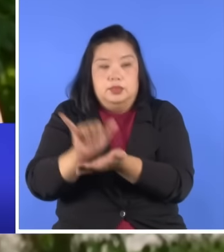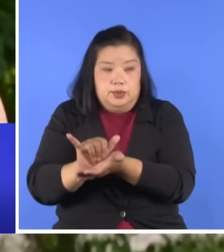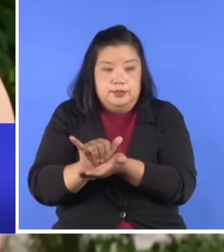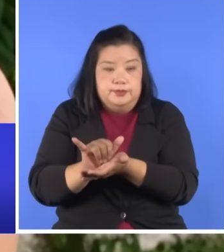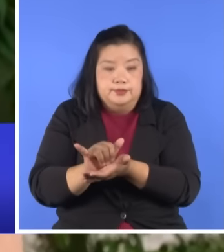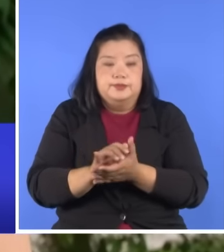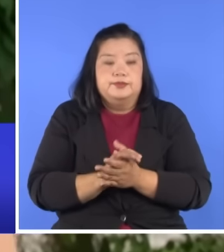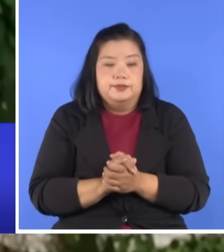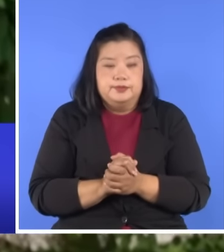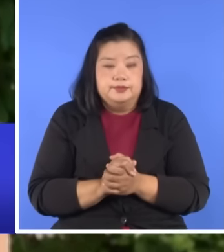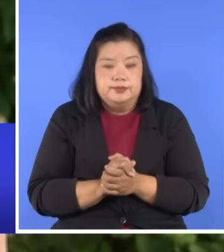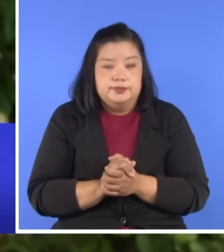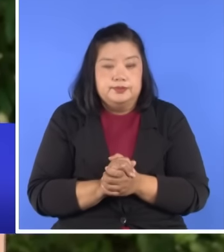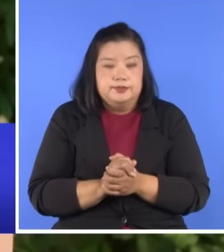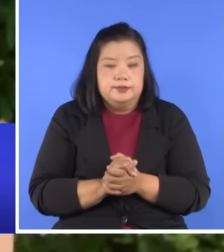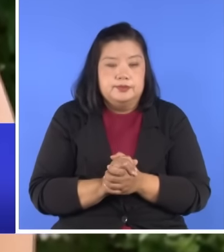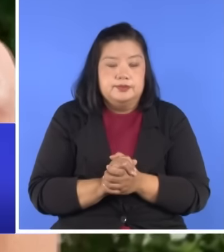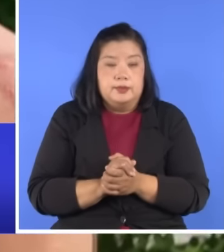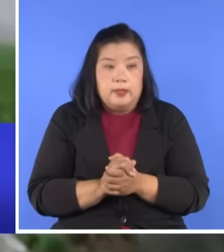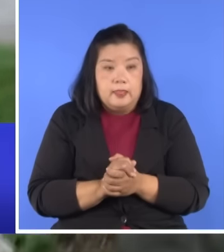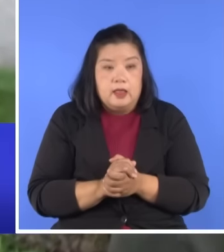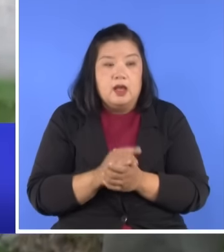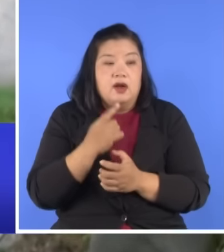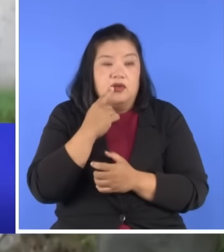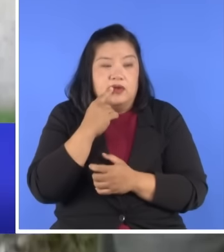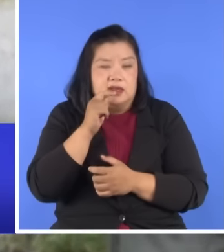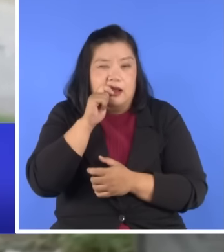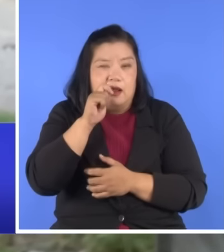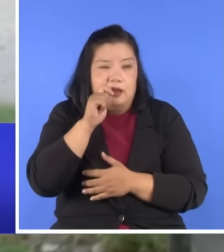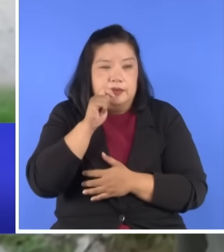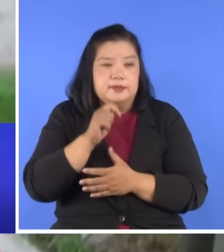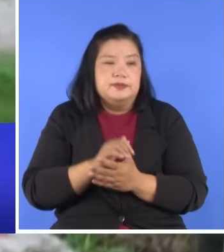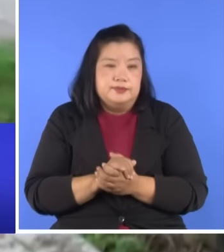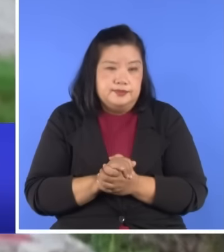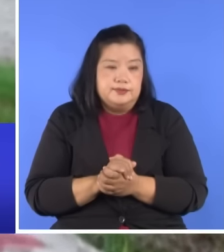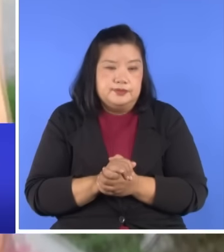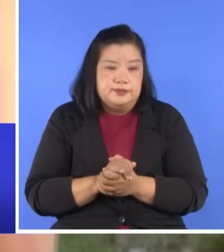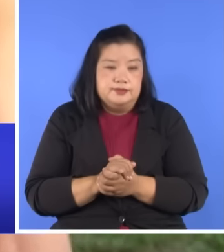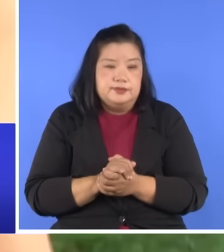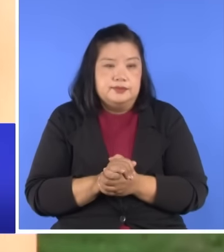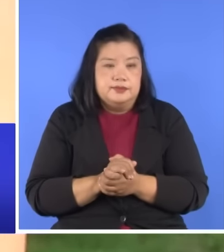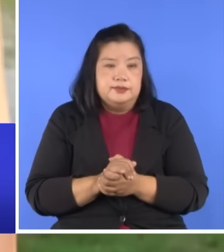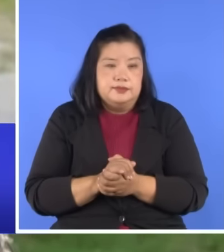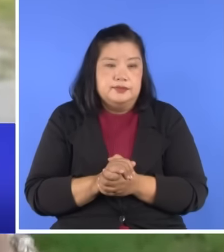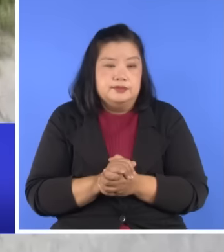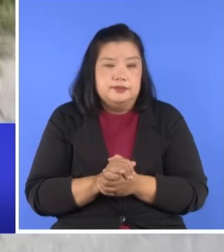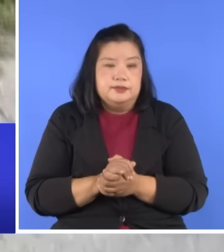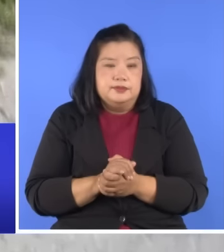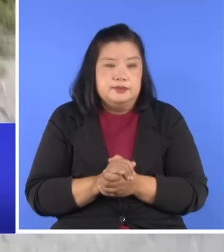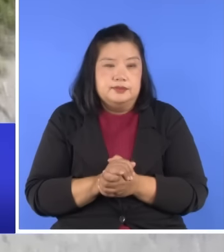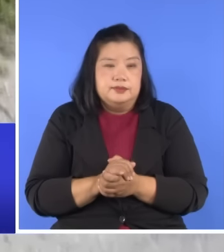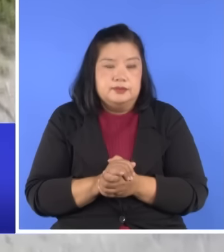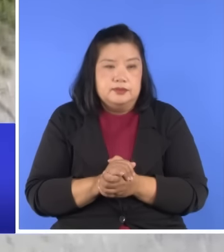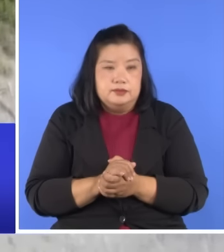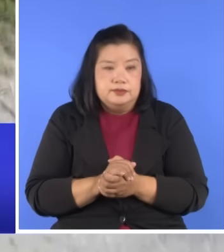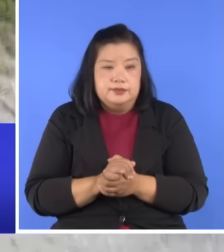คะบาดเจ็บที่ใบหน้าฟันไม่หักค่ะฟันโยกเล็กน้อยโอ้โหแหมน่ากลัวแทนไปวัดหน้ากับพื้น